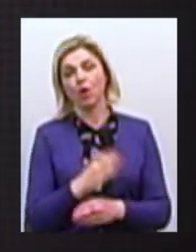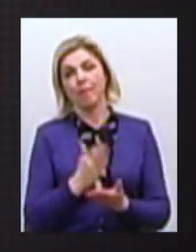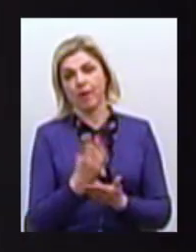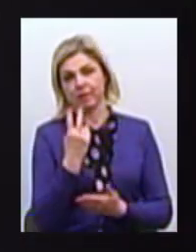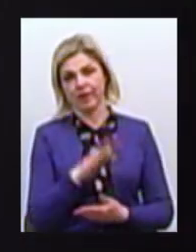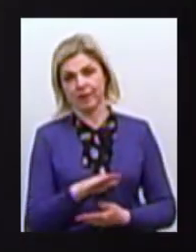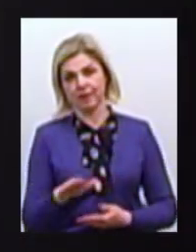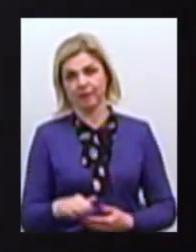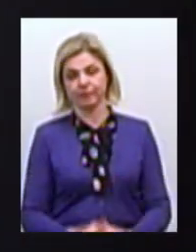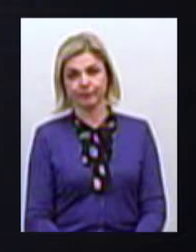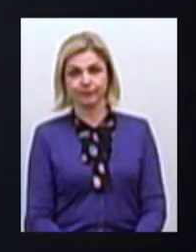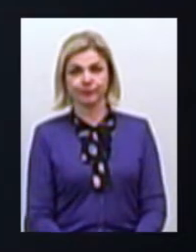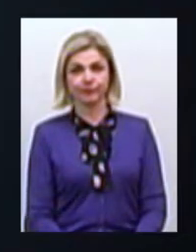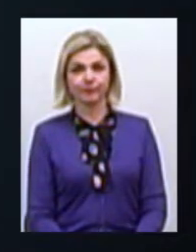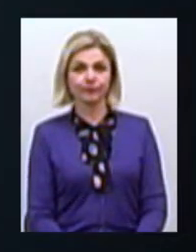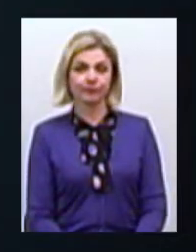дітей.